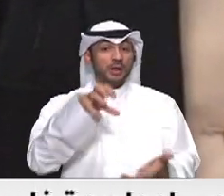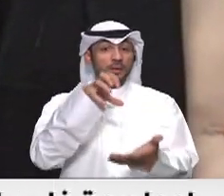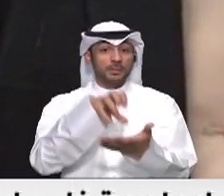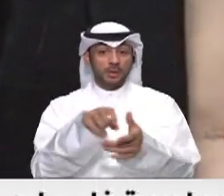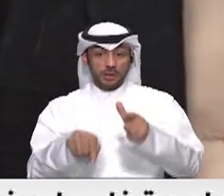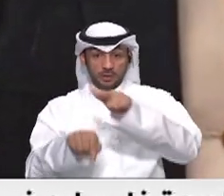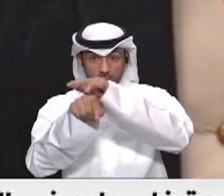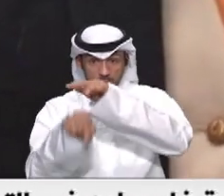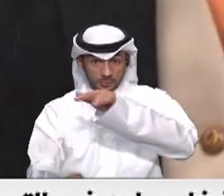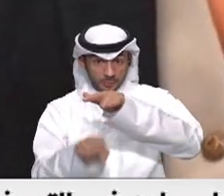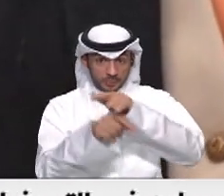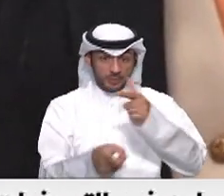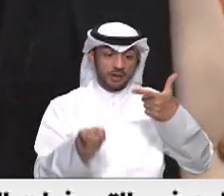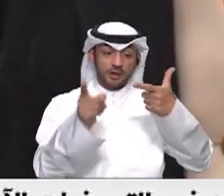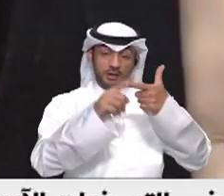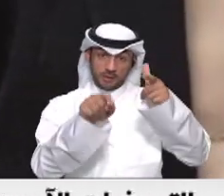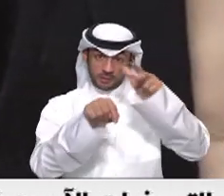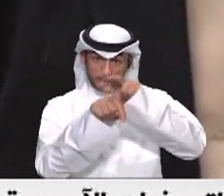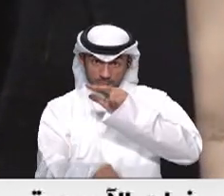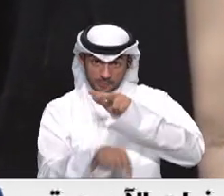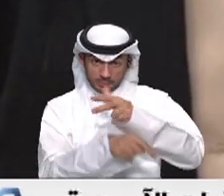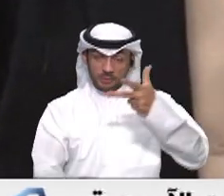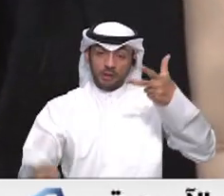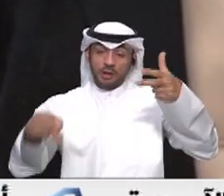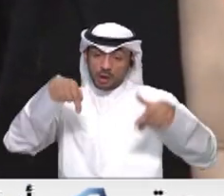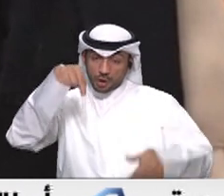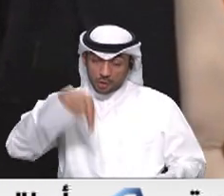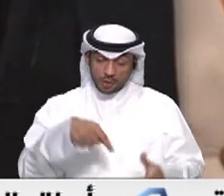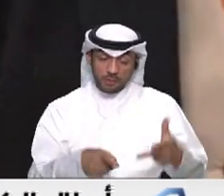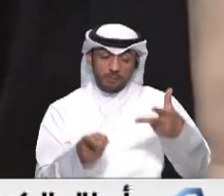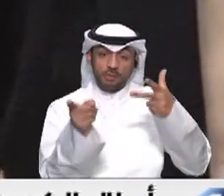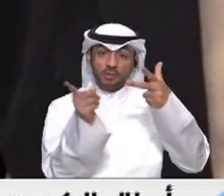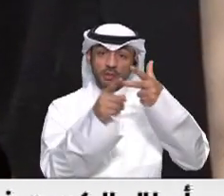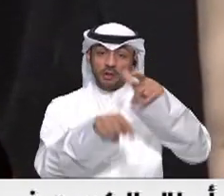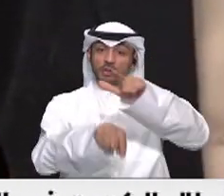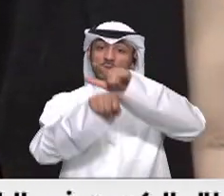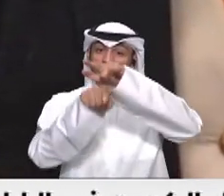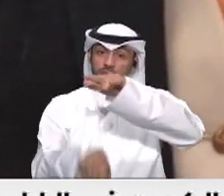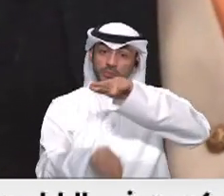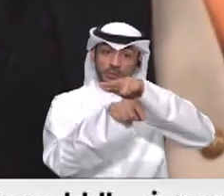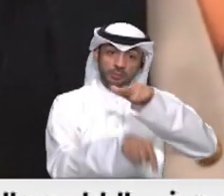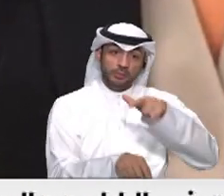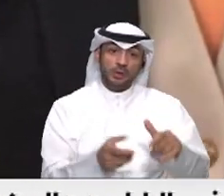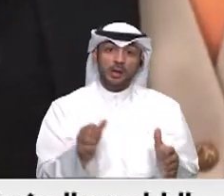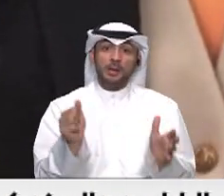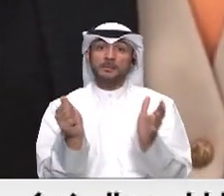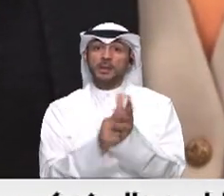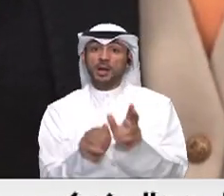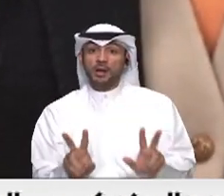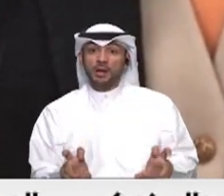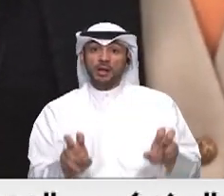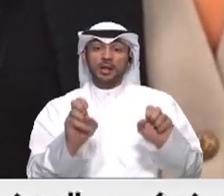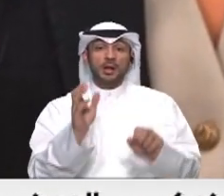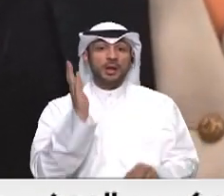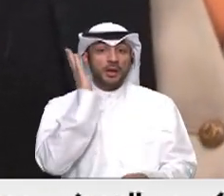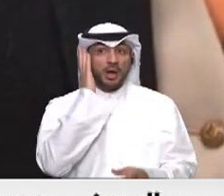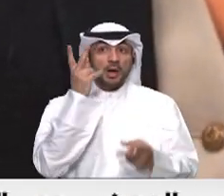وقضاء البترون. اليوم استهدف قضاء صغرتا، وتحديدا استهدف مبنى سكنيا كان